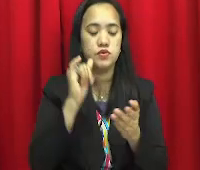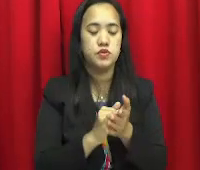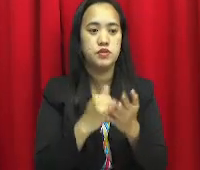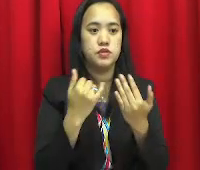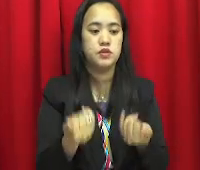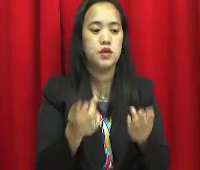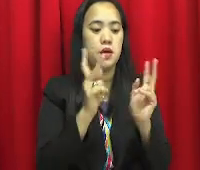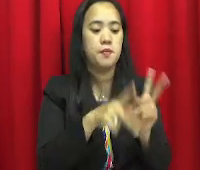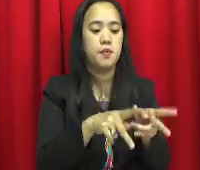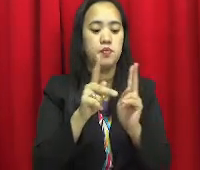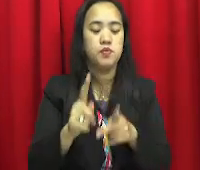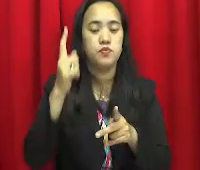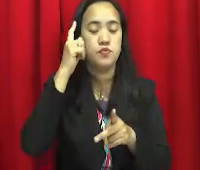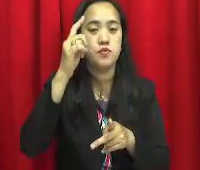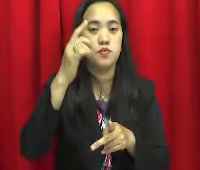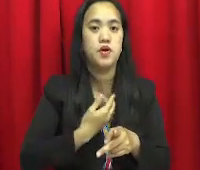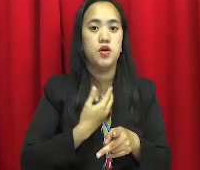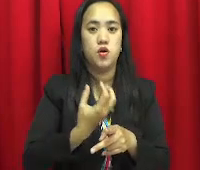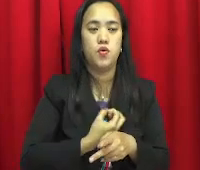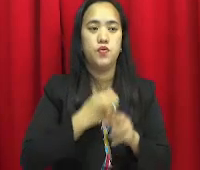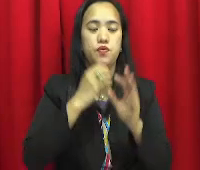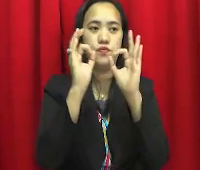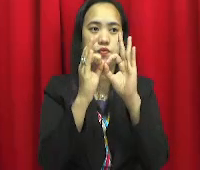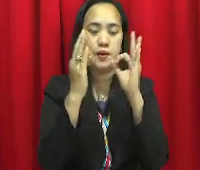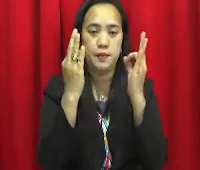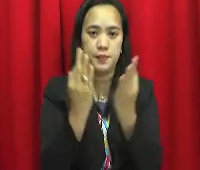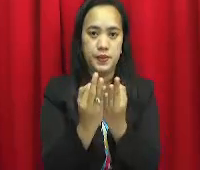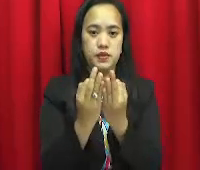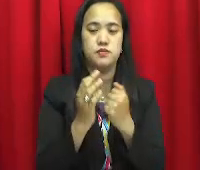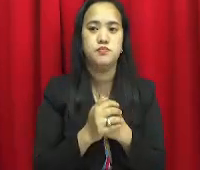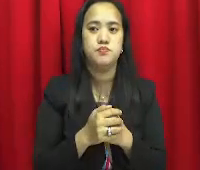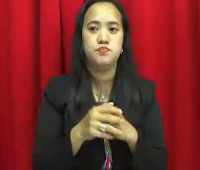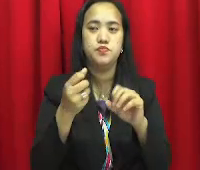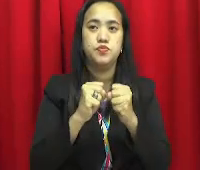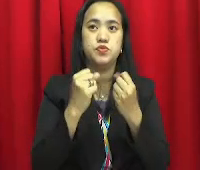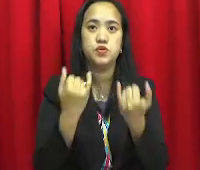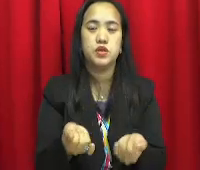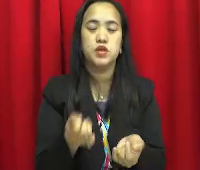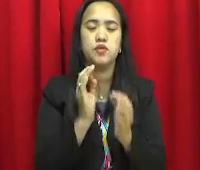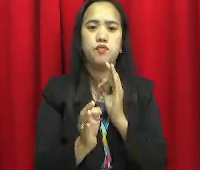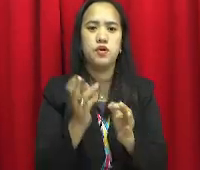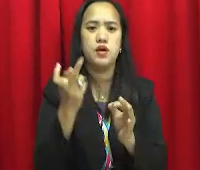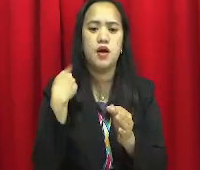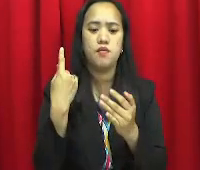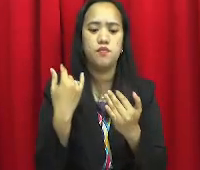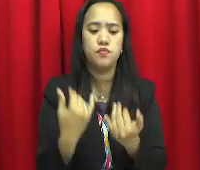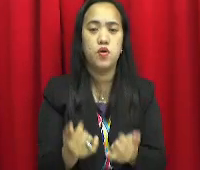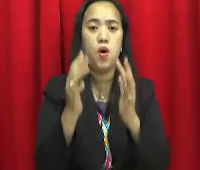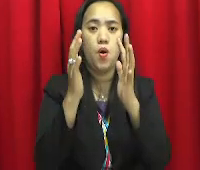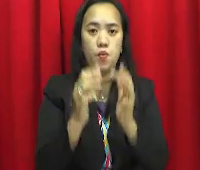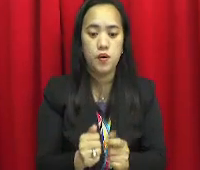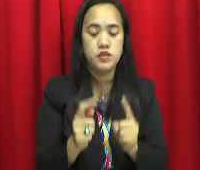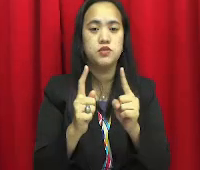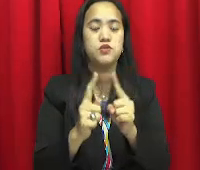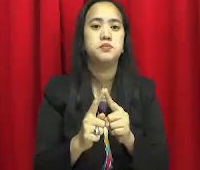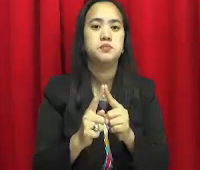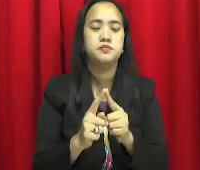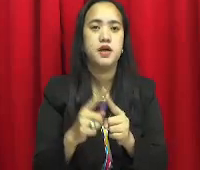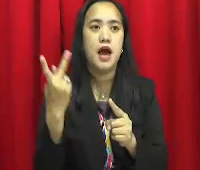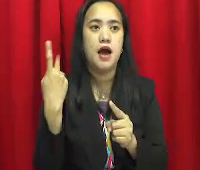siya magpapamilya, gusto niya, kasama niya ang kanyang pamilya. Right. So, napakagandang decision yon. Kalain mo, sabi